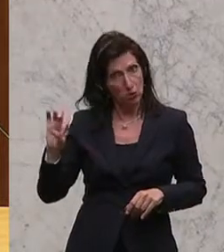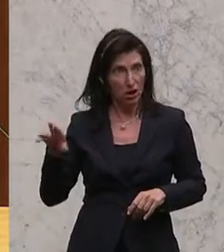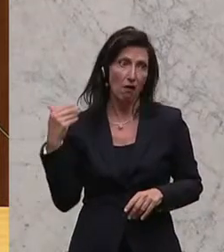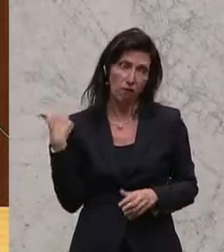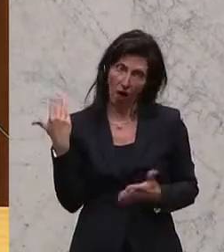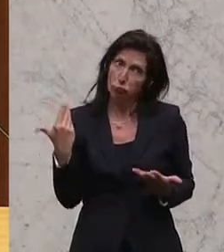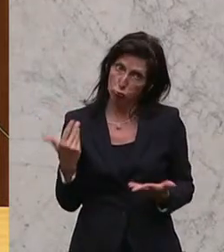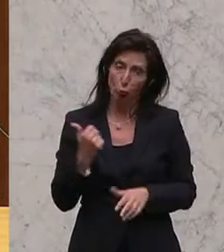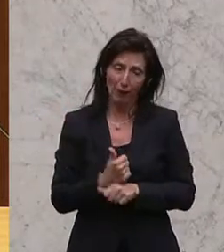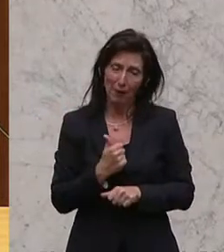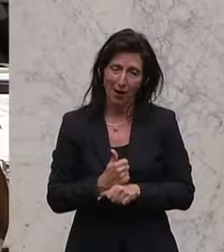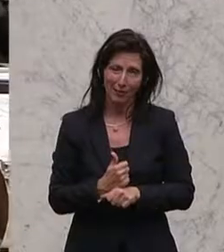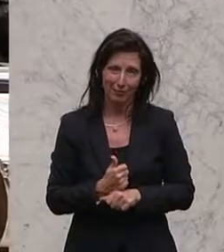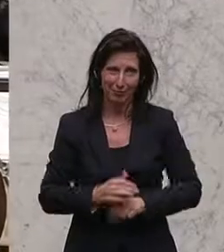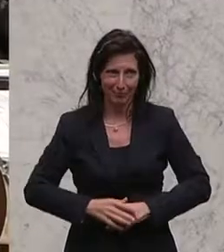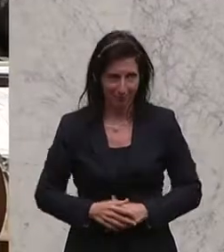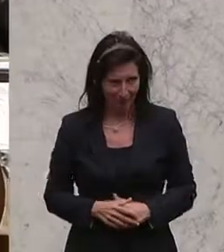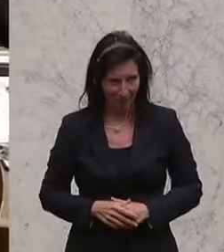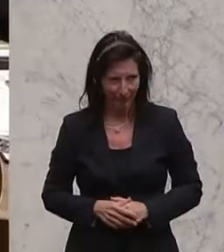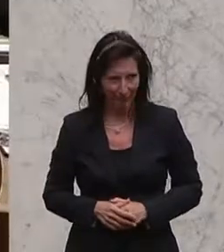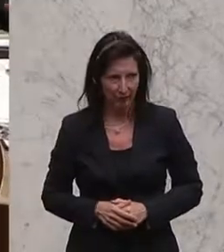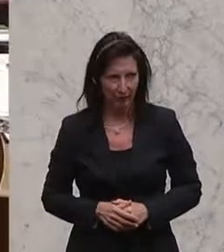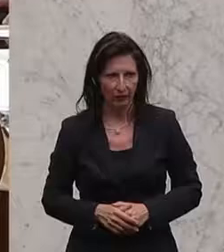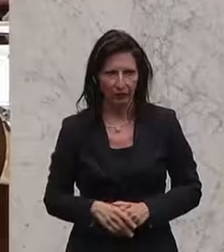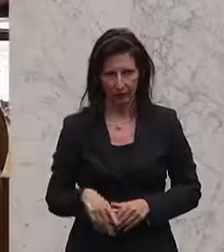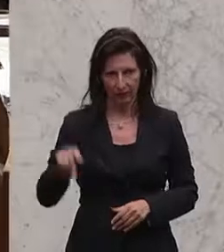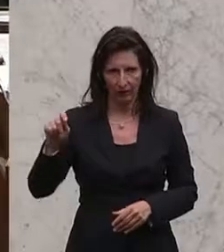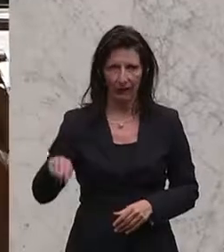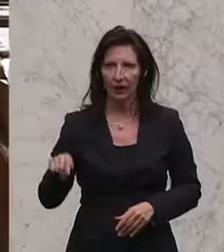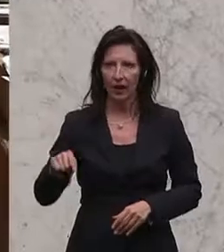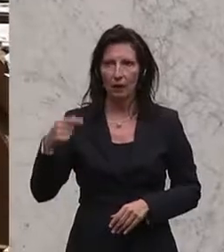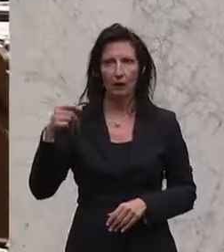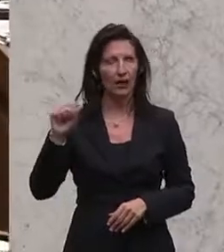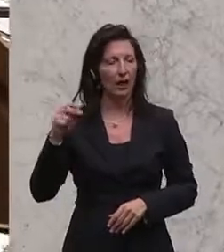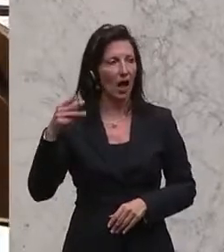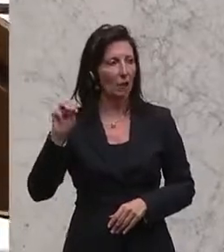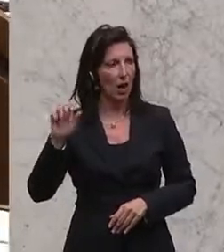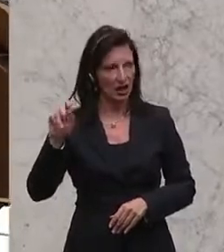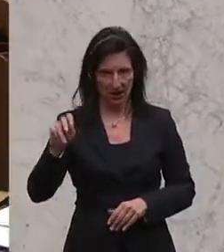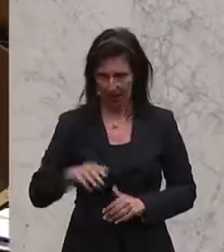danke. Herr Abgeordneter Hermann Gahr als Nächster.